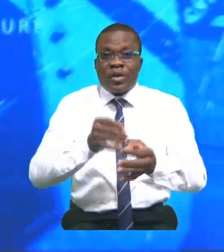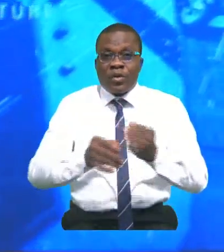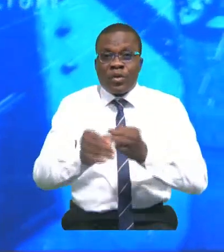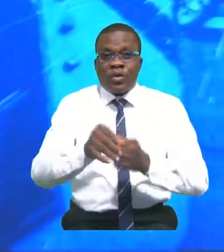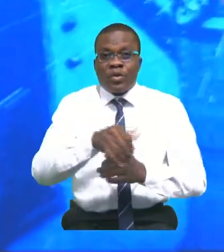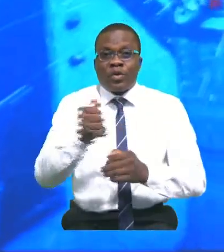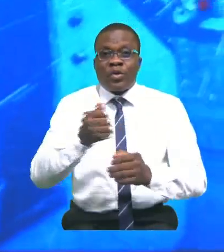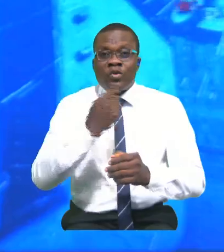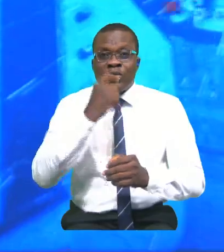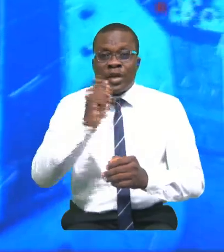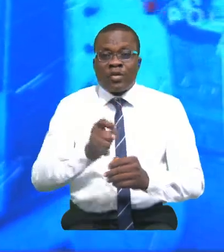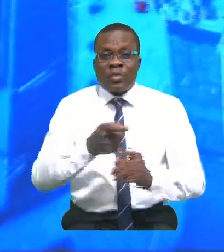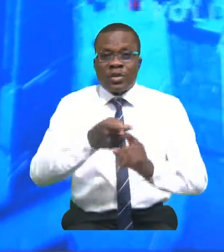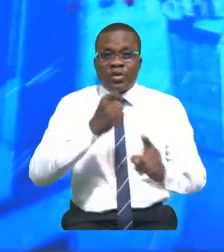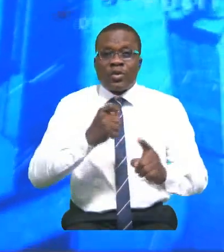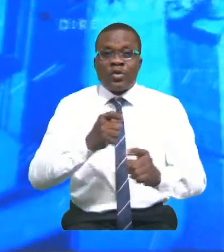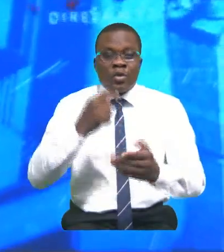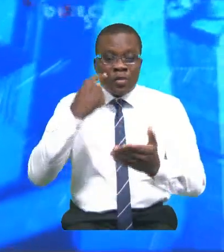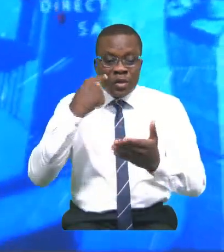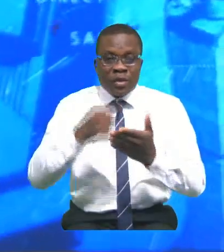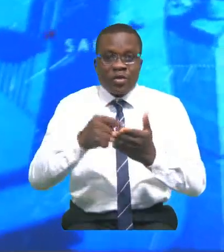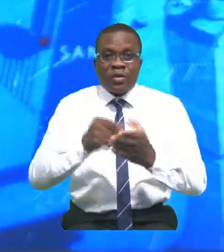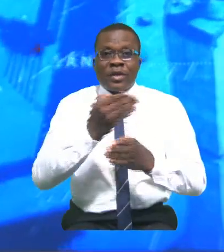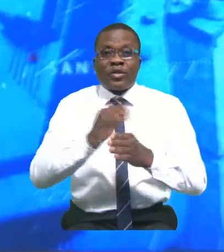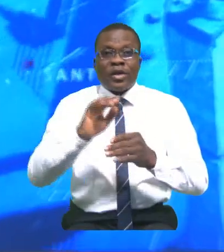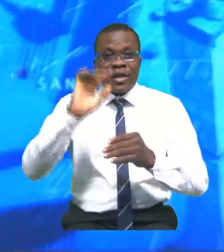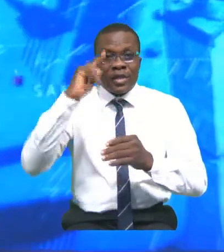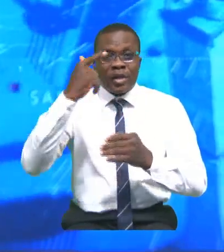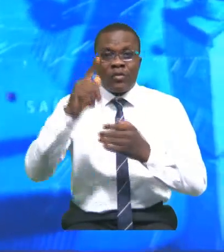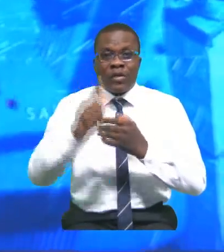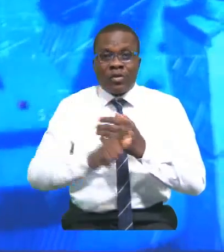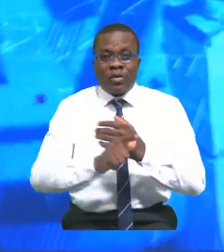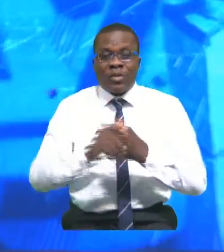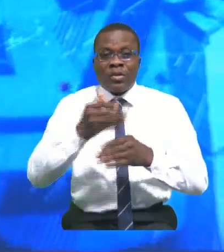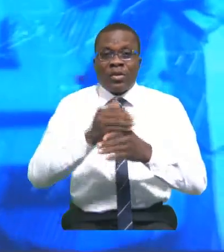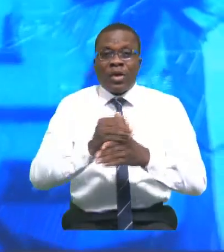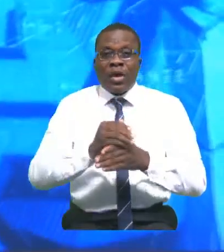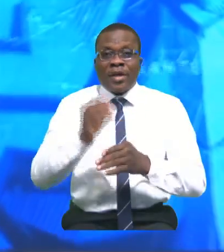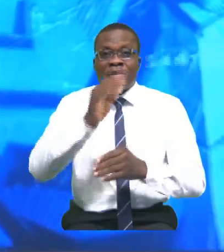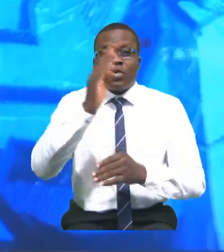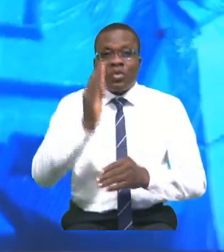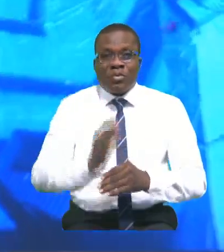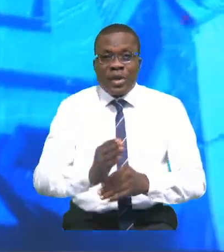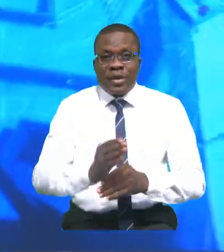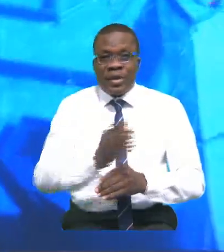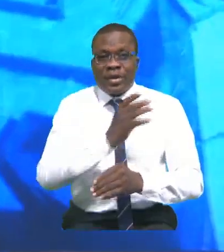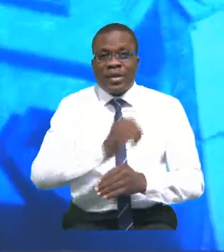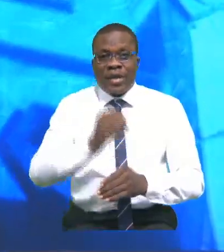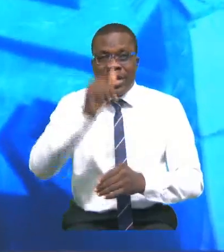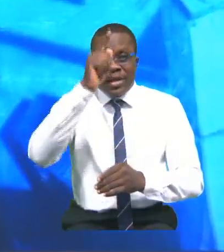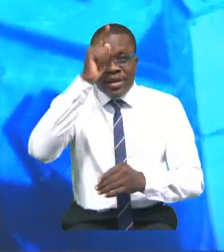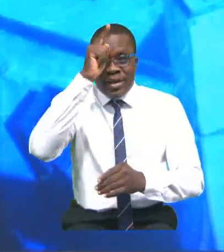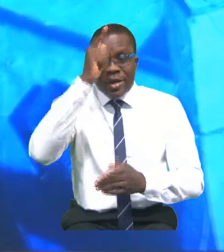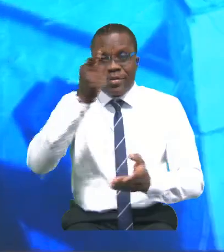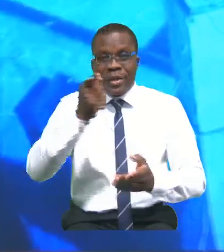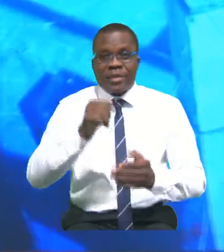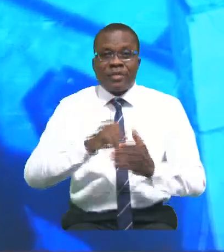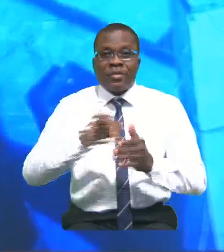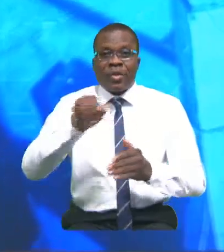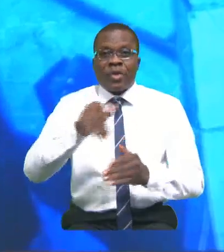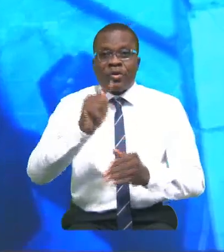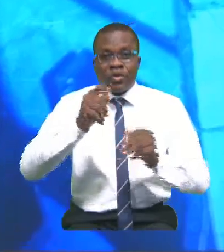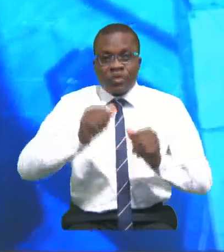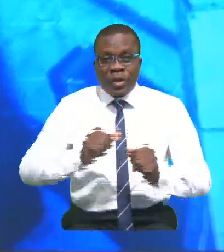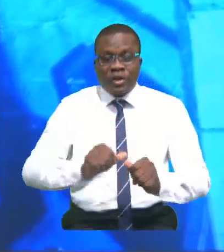recommandations issues des consultations intergouvernementales entre le Bénin et l'Allemagne ce journal se